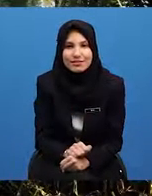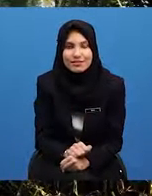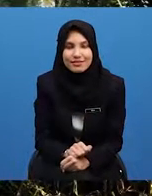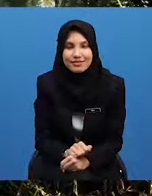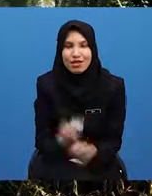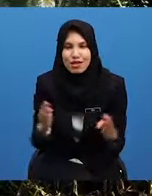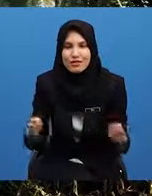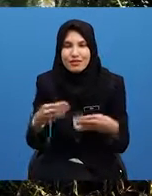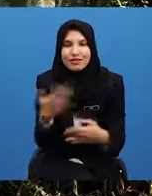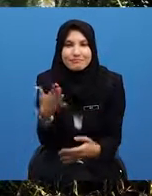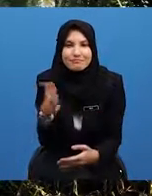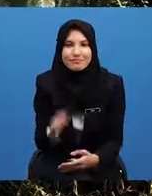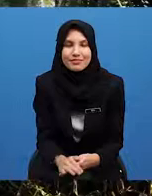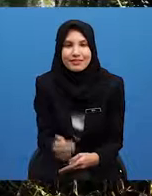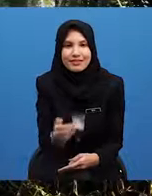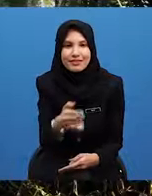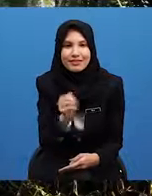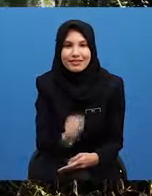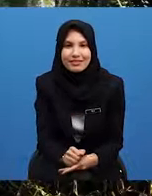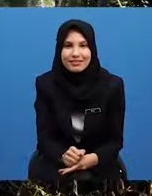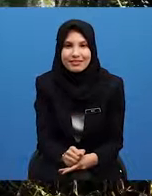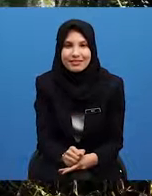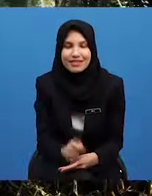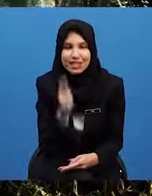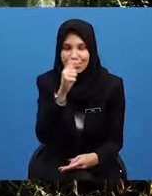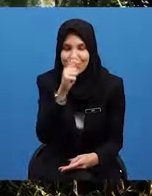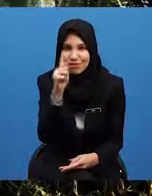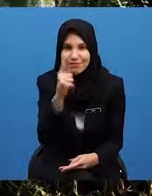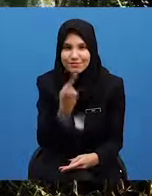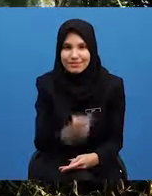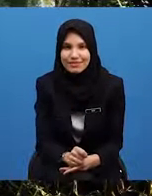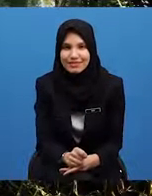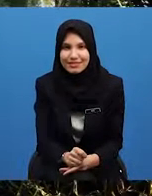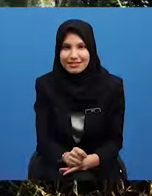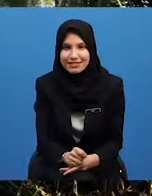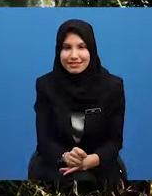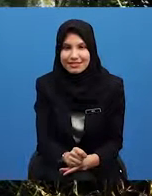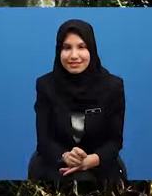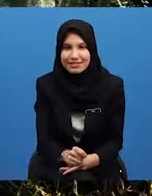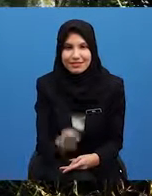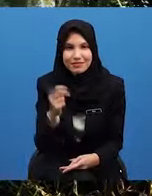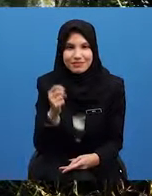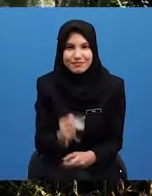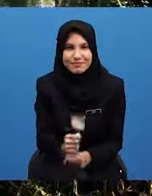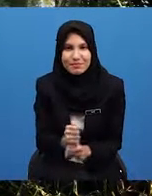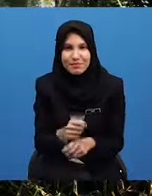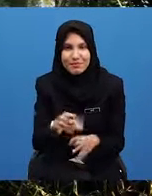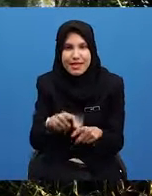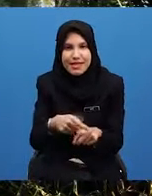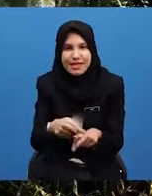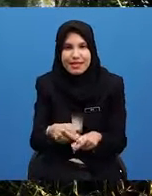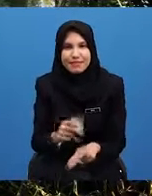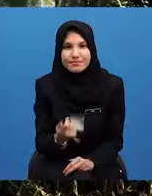ni mana ada ikan? Ikan tipu-tipu je. Pancing pun, joran ni pun pendek, ha.